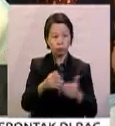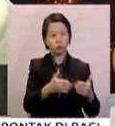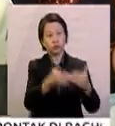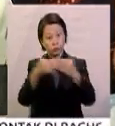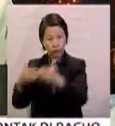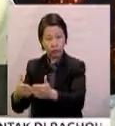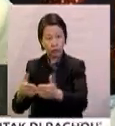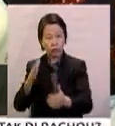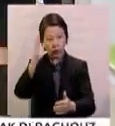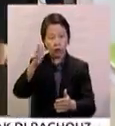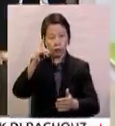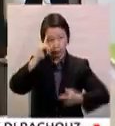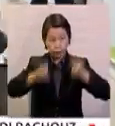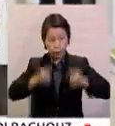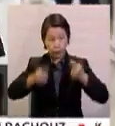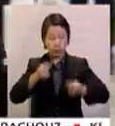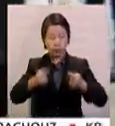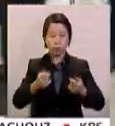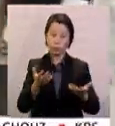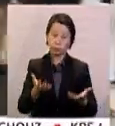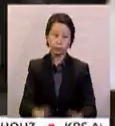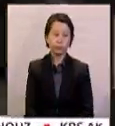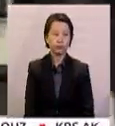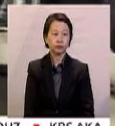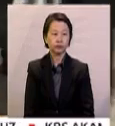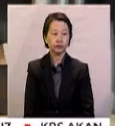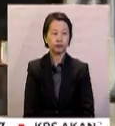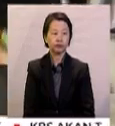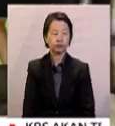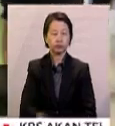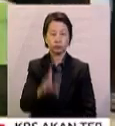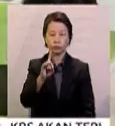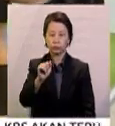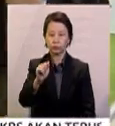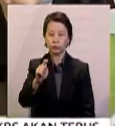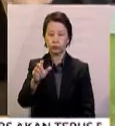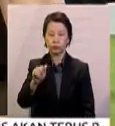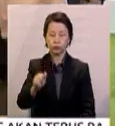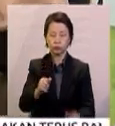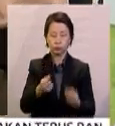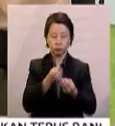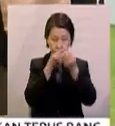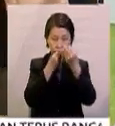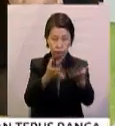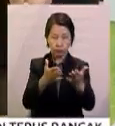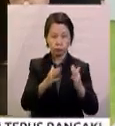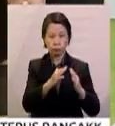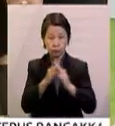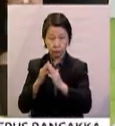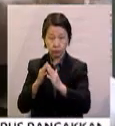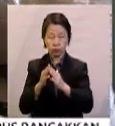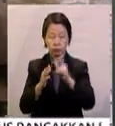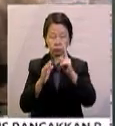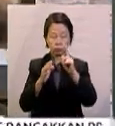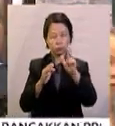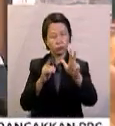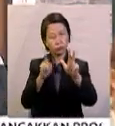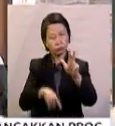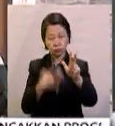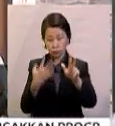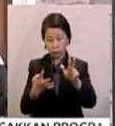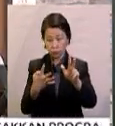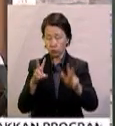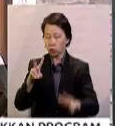sambung, insyaAllah kita akan pertimbangkan. InsyaAllah. Berdasarkan data Pusat Maklumat Harta Tanah Negara, pada suku ketiga